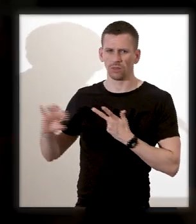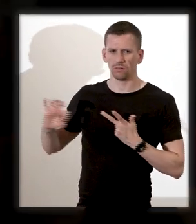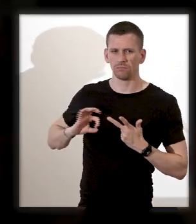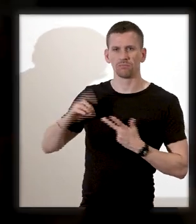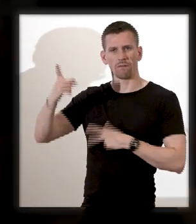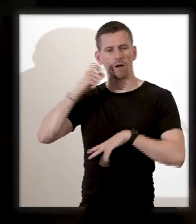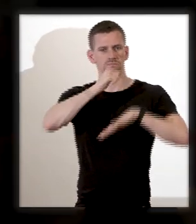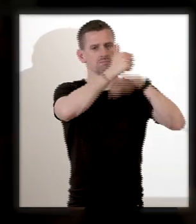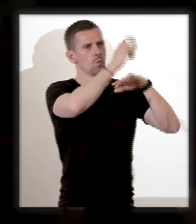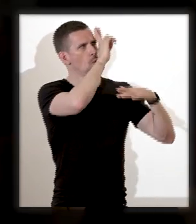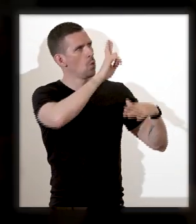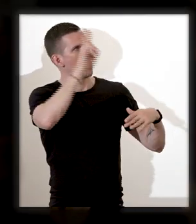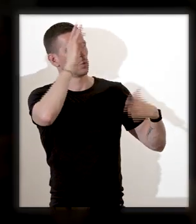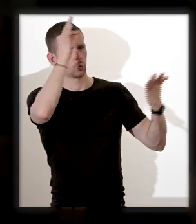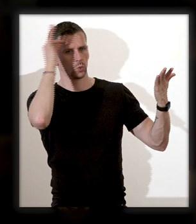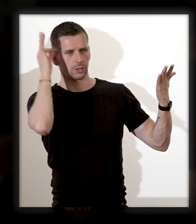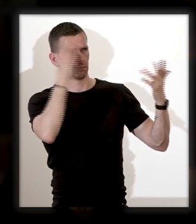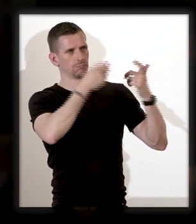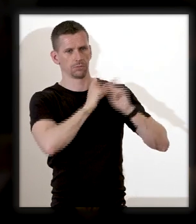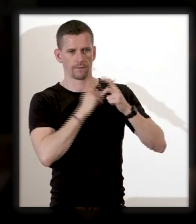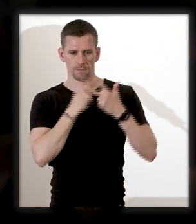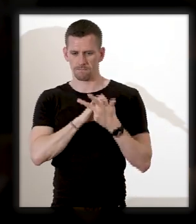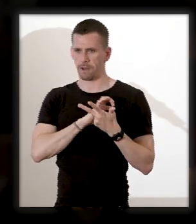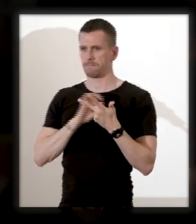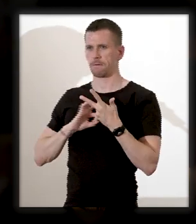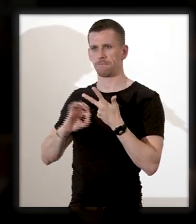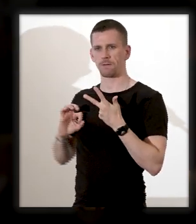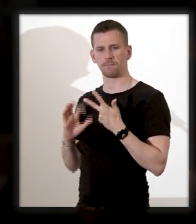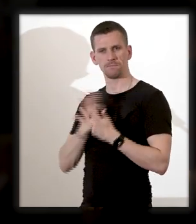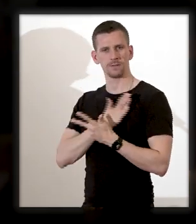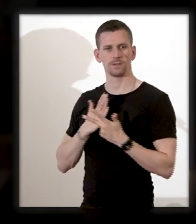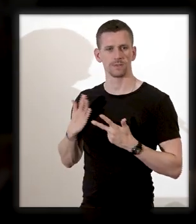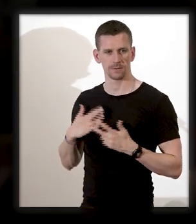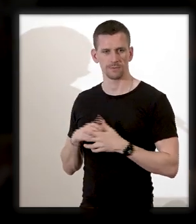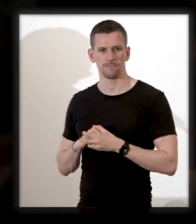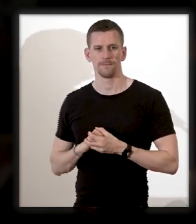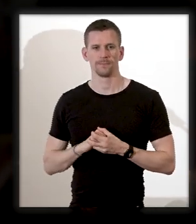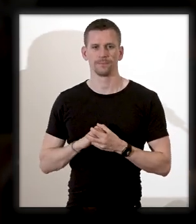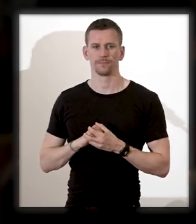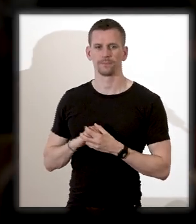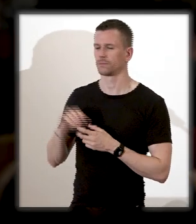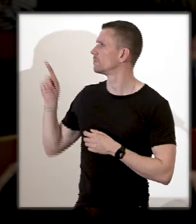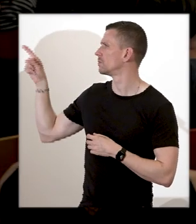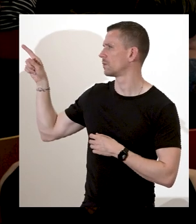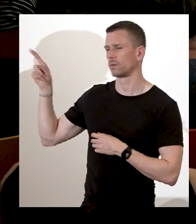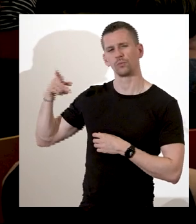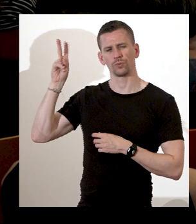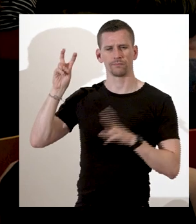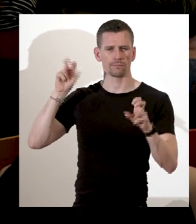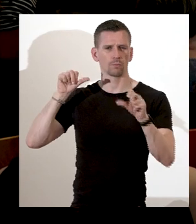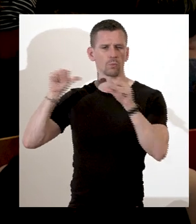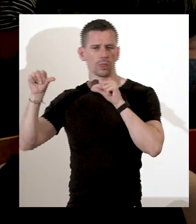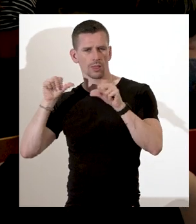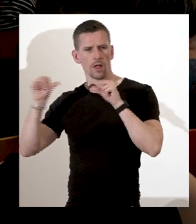des décorations européennes. Pourtant, malgré ce processus de modernisation et l'affirmation d'identité nationale,